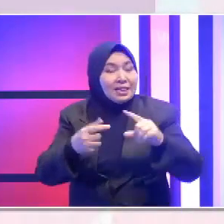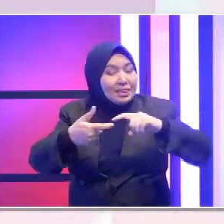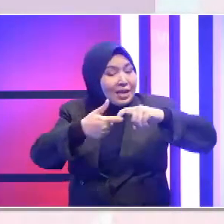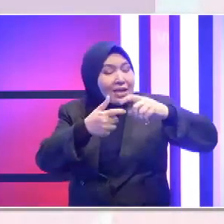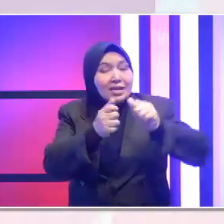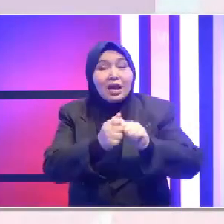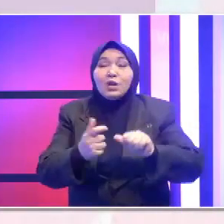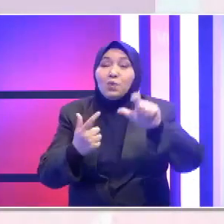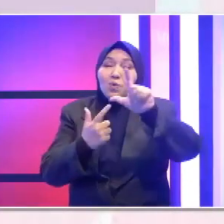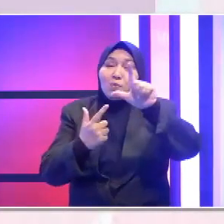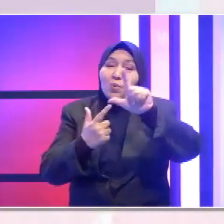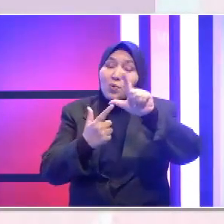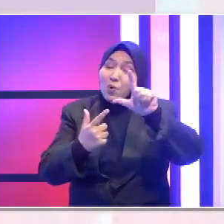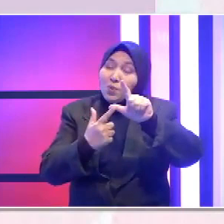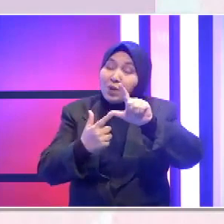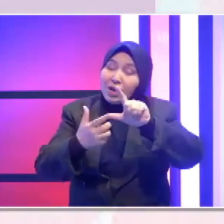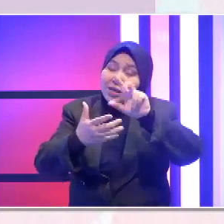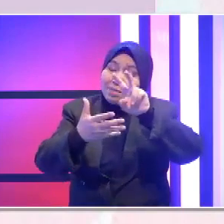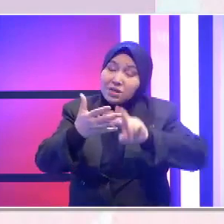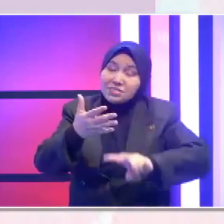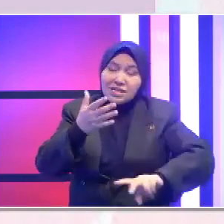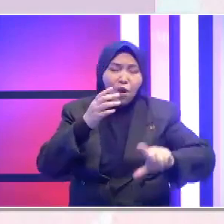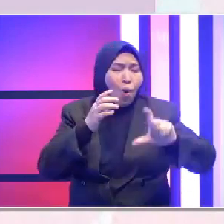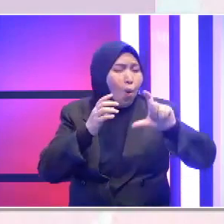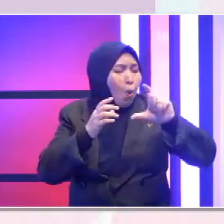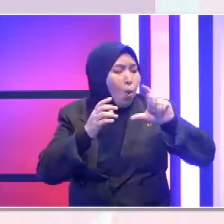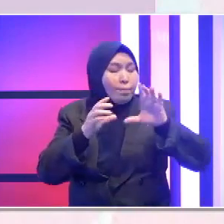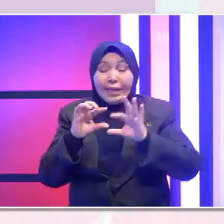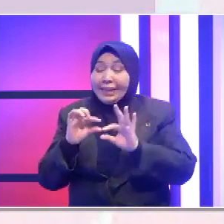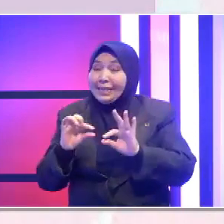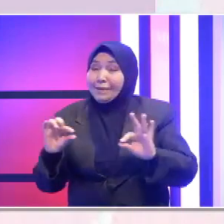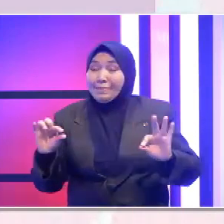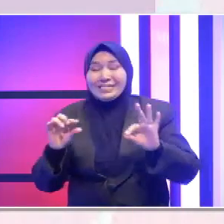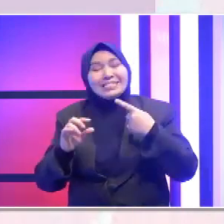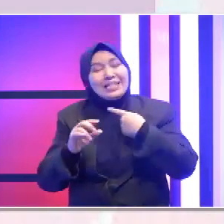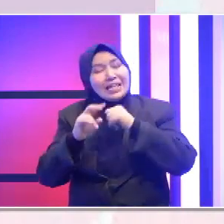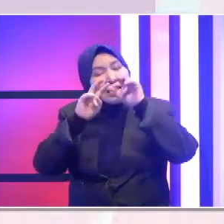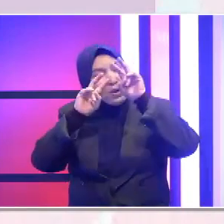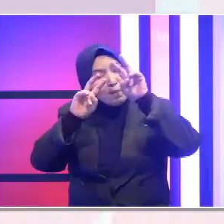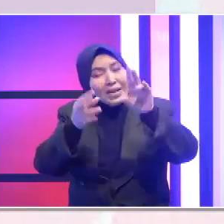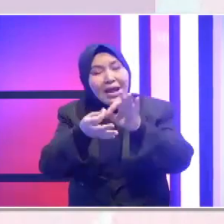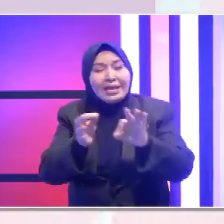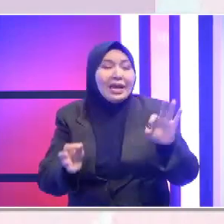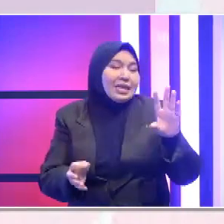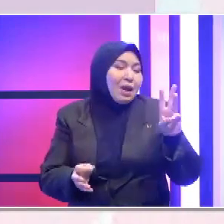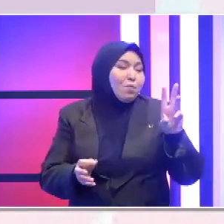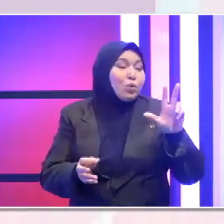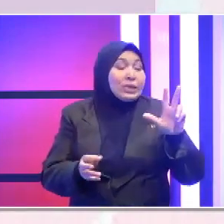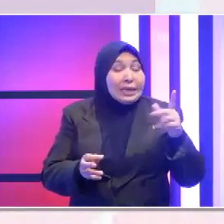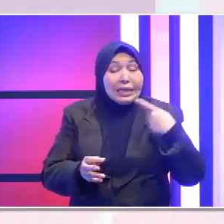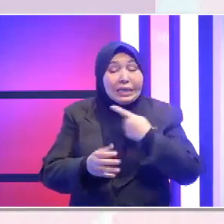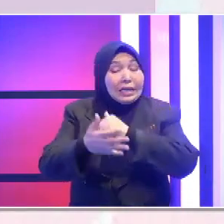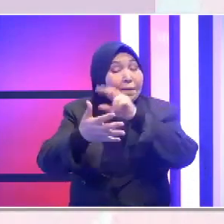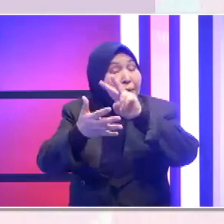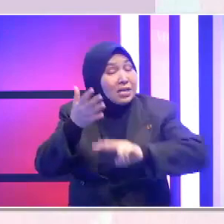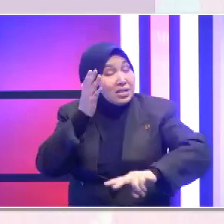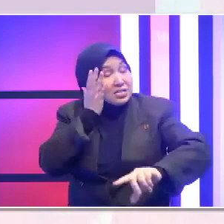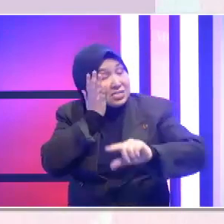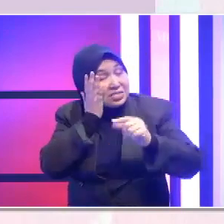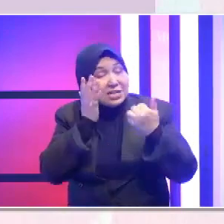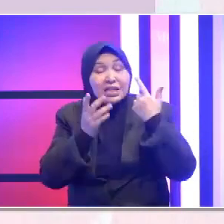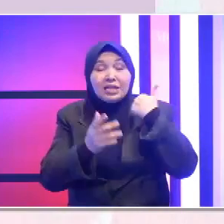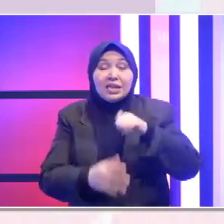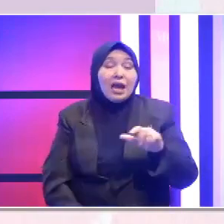yang dipacu ringan tebal dan juga nipis kita lihat pada ayat 63 yang kita baca tadi al-razi